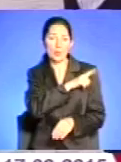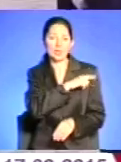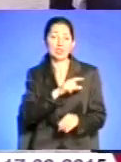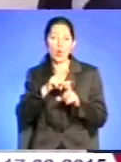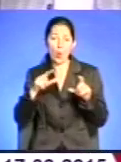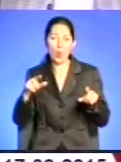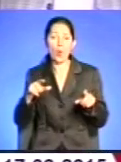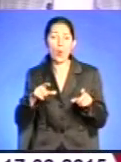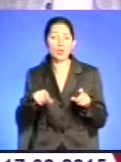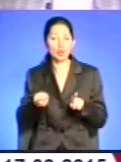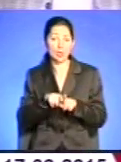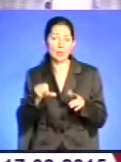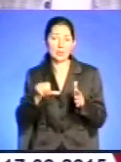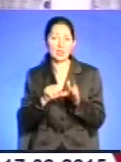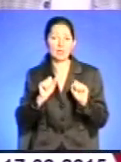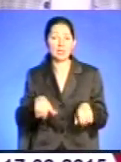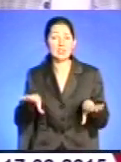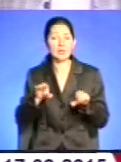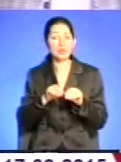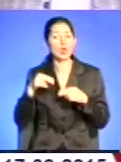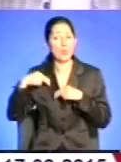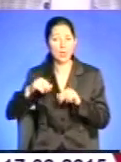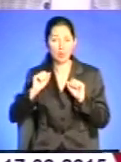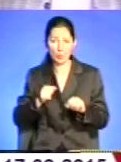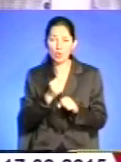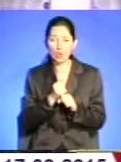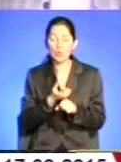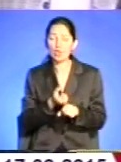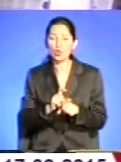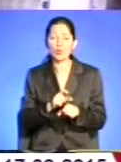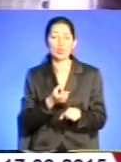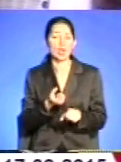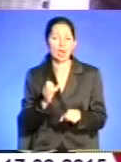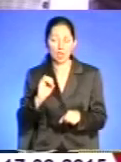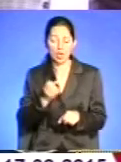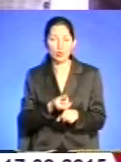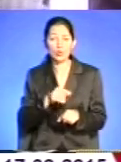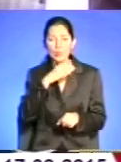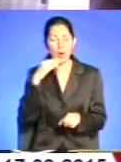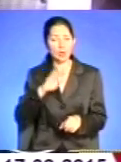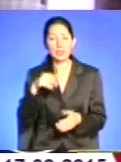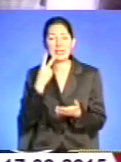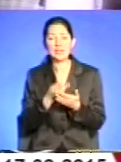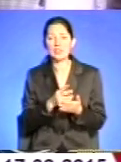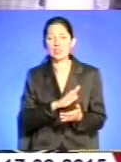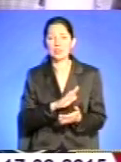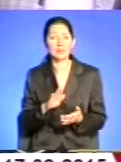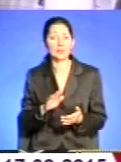влади. Спільною працею можна зробити дуже і дуже багато, не дивлячись ні на